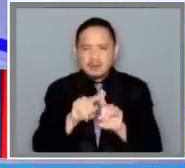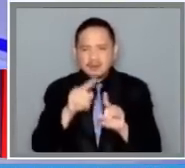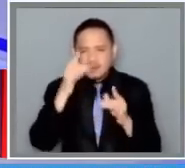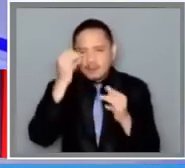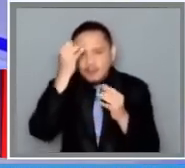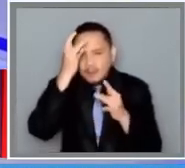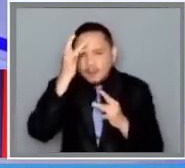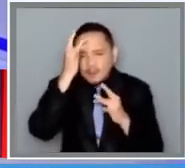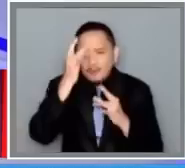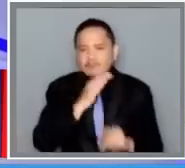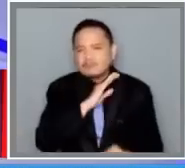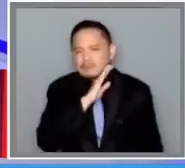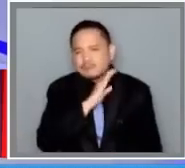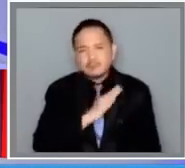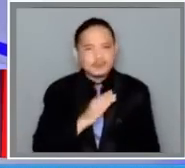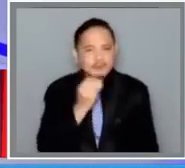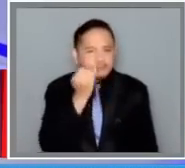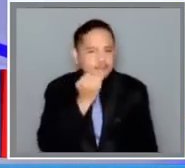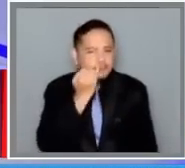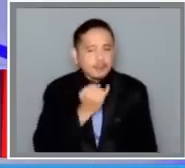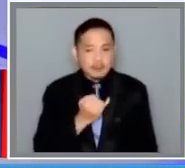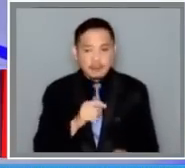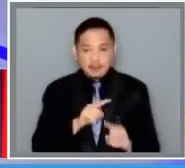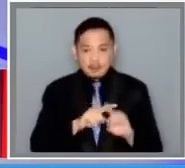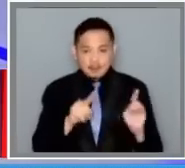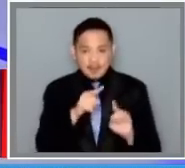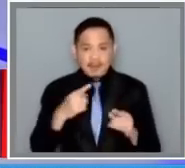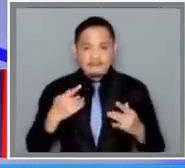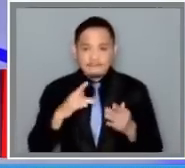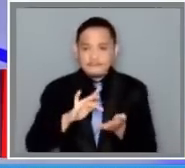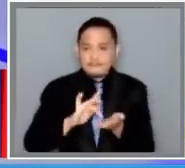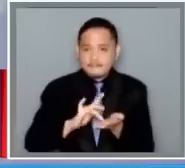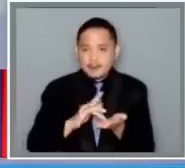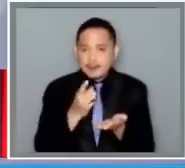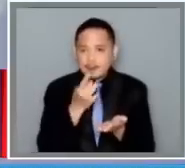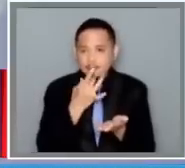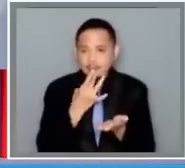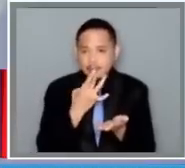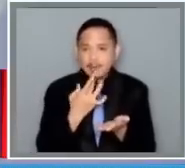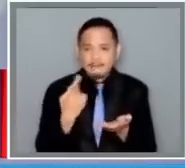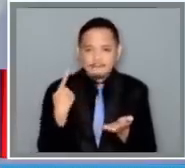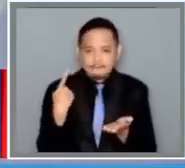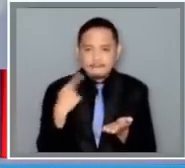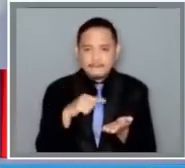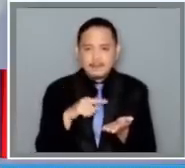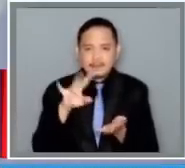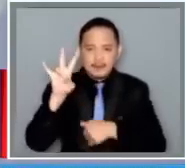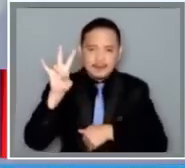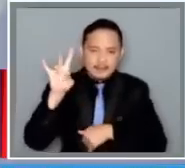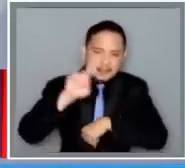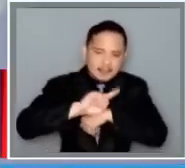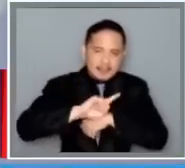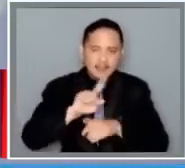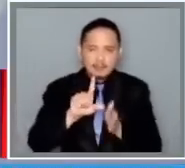Pero ang sinasabi, ito yung syempre, nagagamot ng kusa, di ba? After 7 days or so. Pero